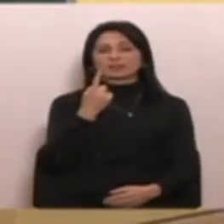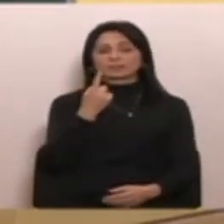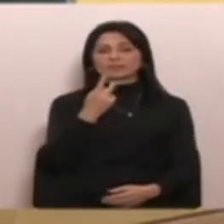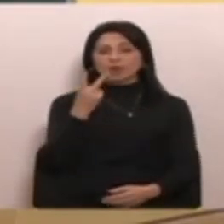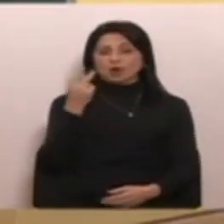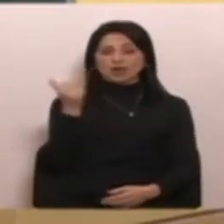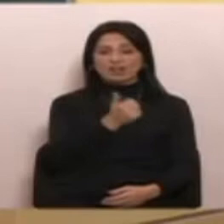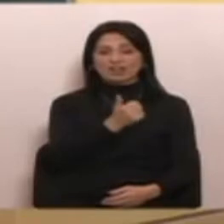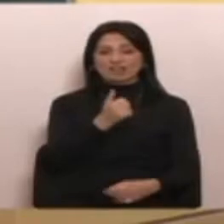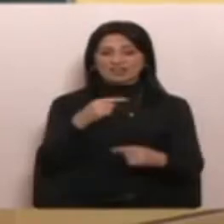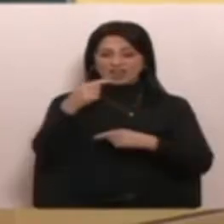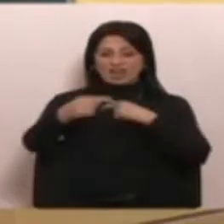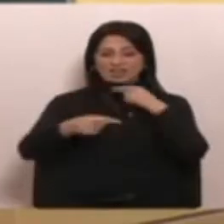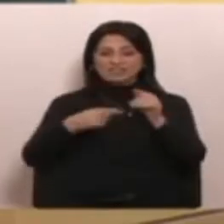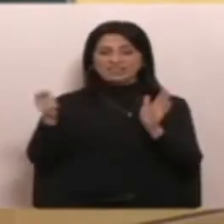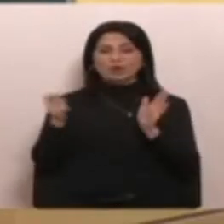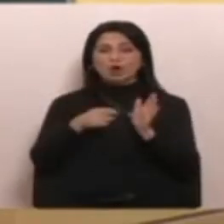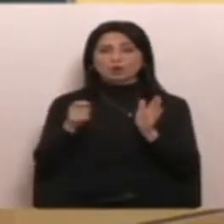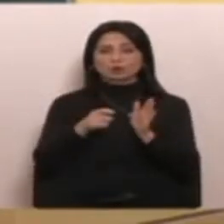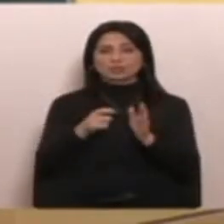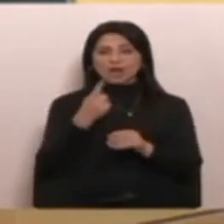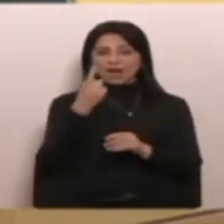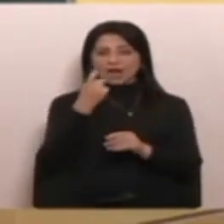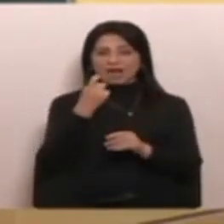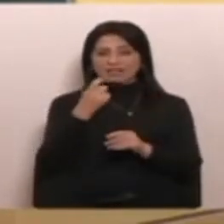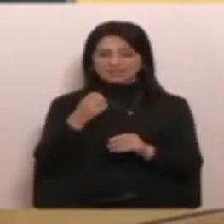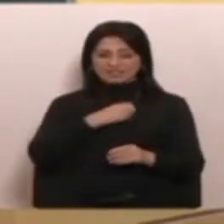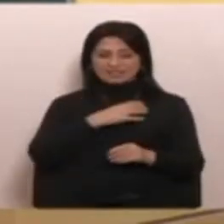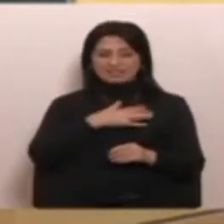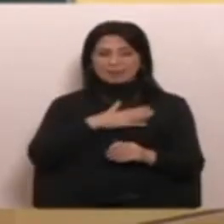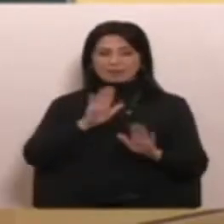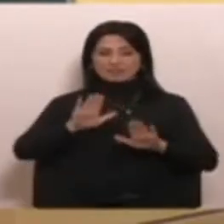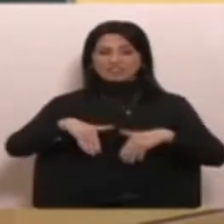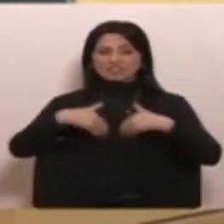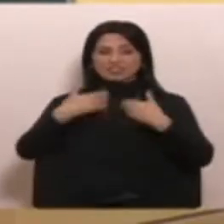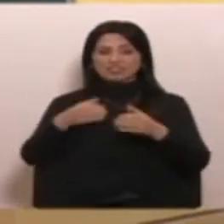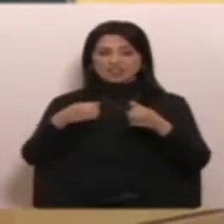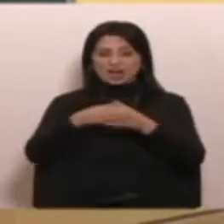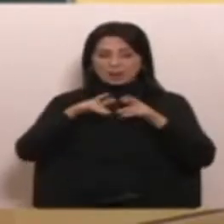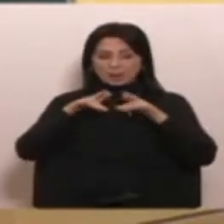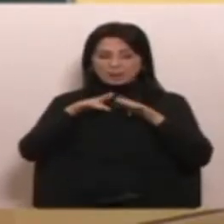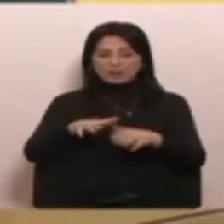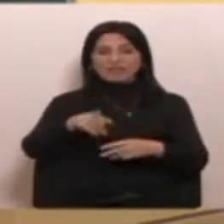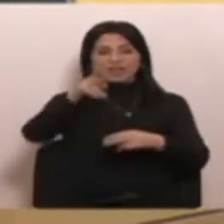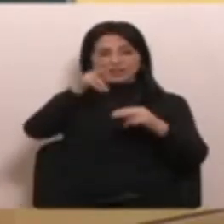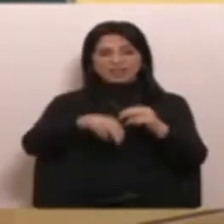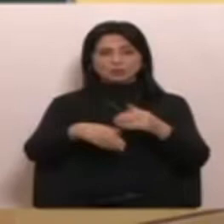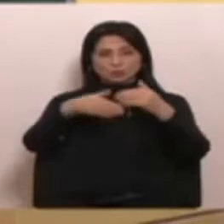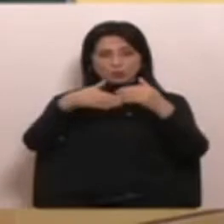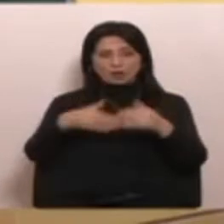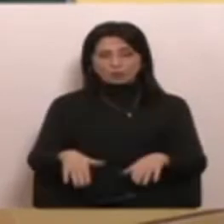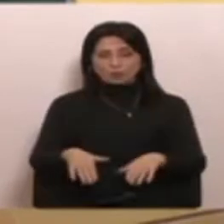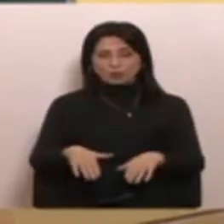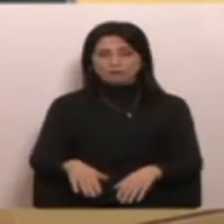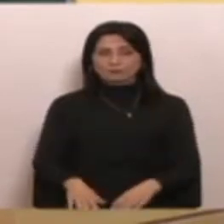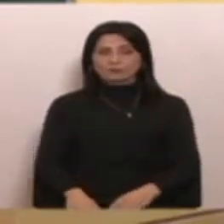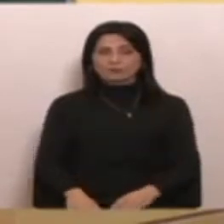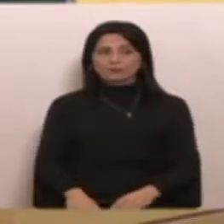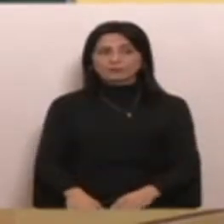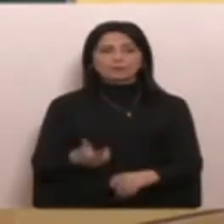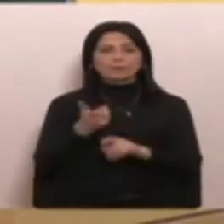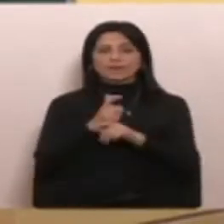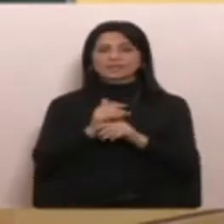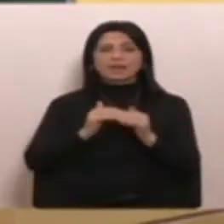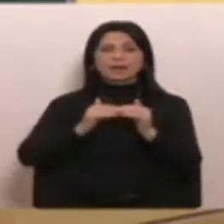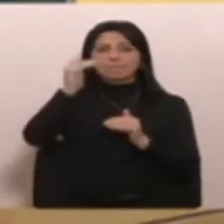ორკვირიანი ციკლი აუქციონების 100 საპრივატიზებო შეთავაზების კამპანიის ფარგლებში დასრულებულია ძალიან